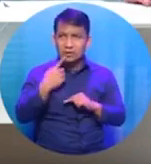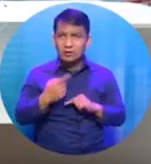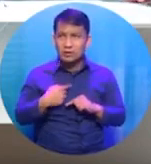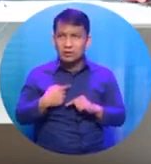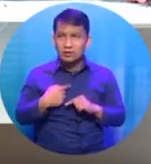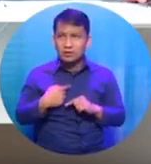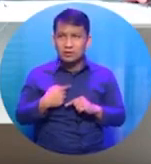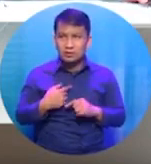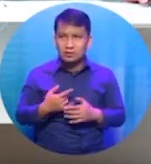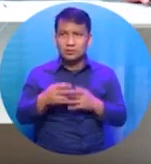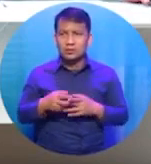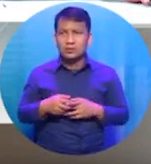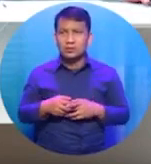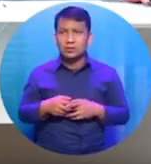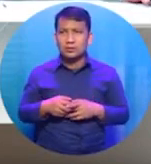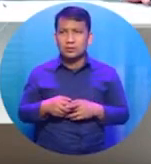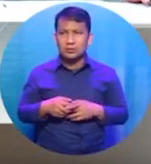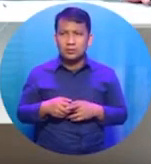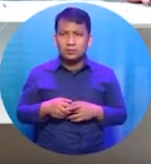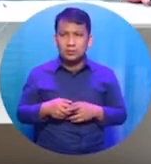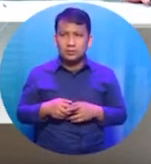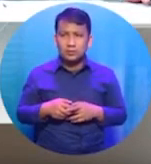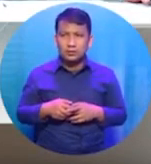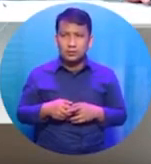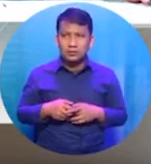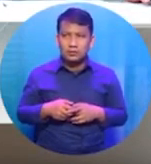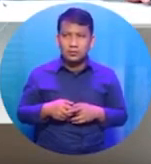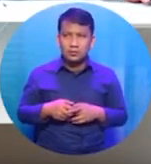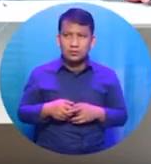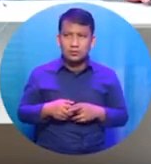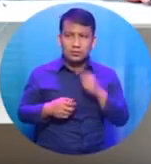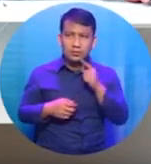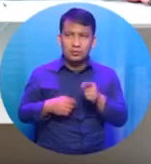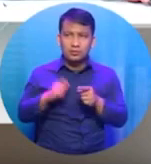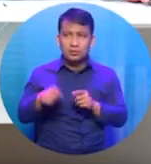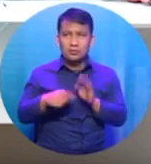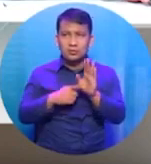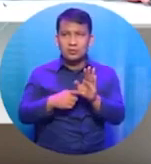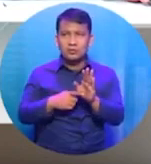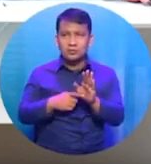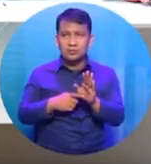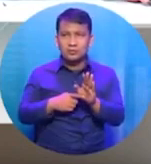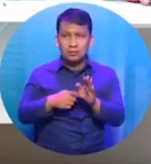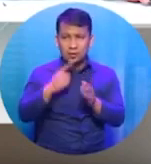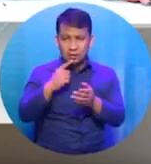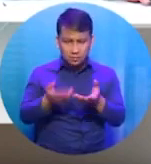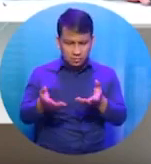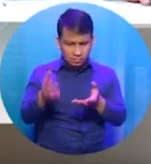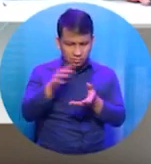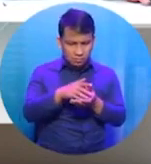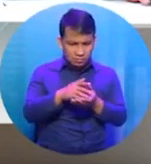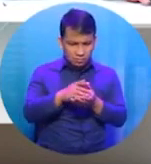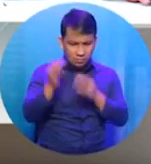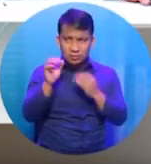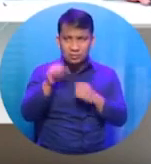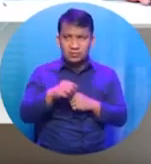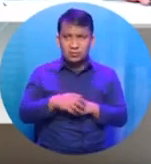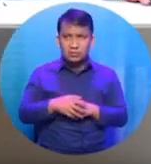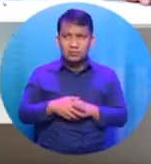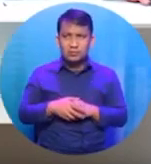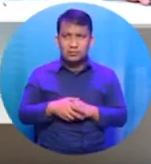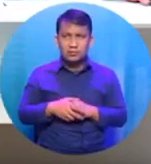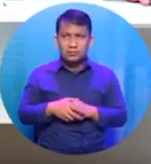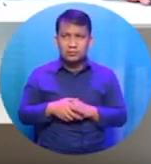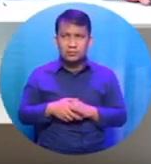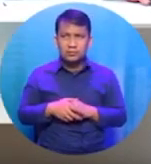mukhang sinusunog nga sila. Ang interesting sa akin dito, sir, no, is pinagbabalot daw sila ng marijuana. Tama opo, ba?